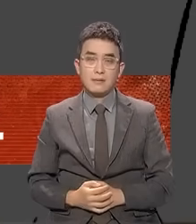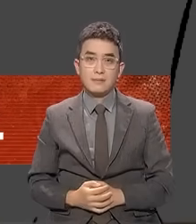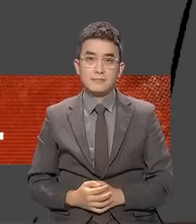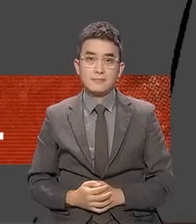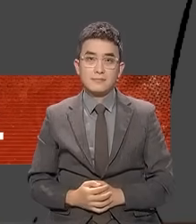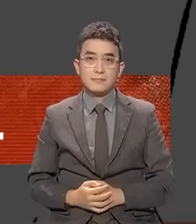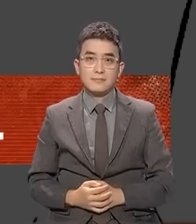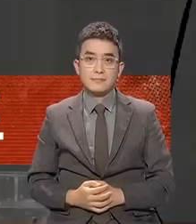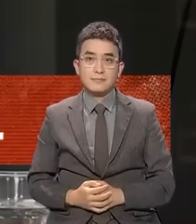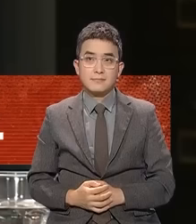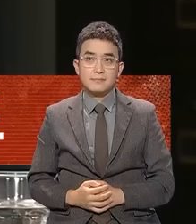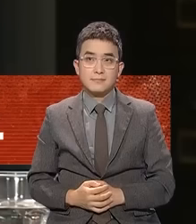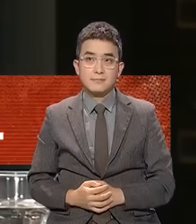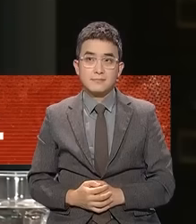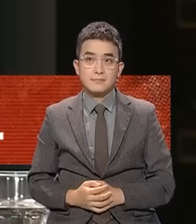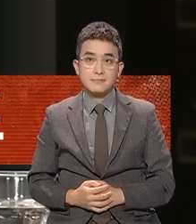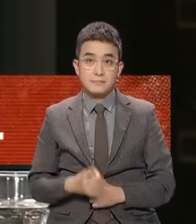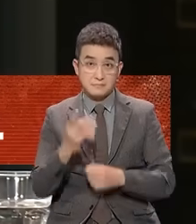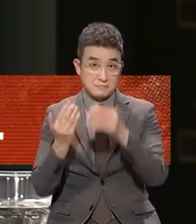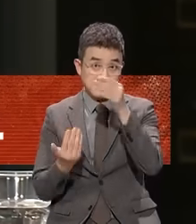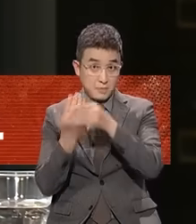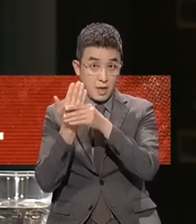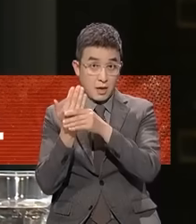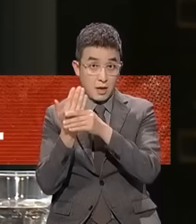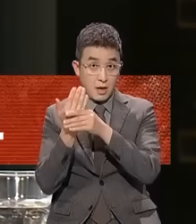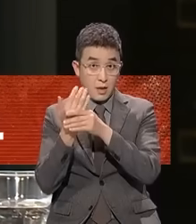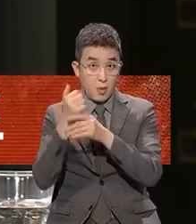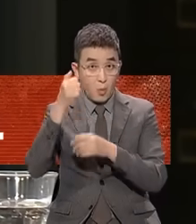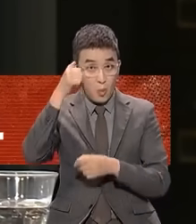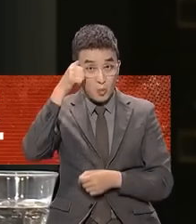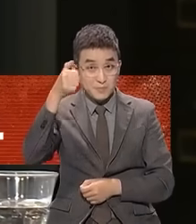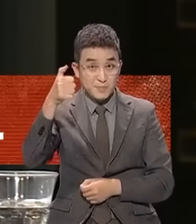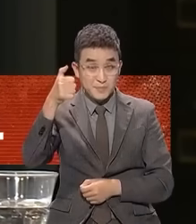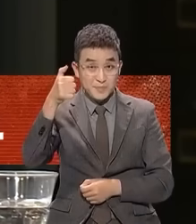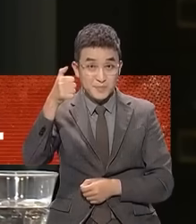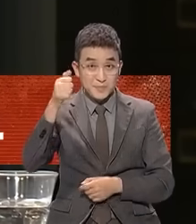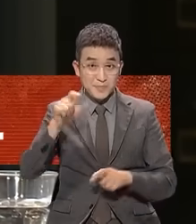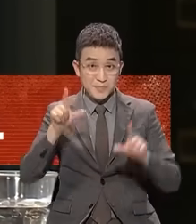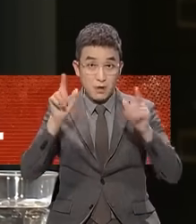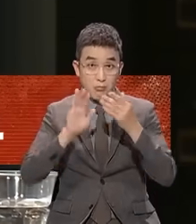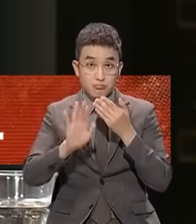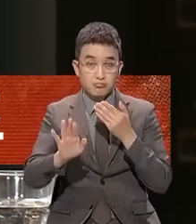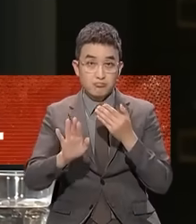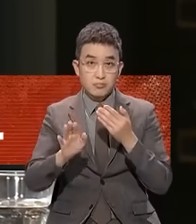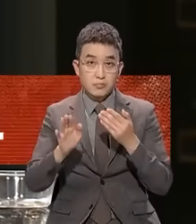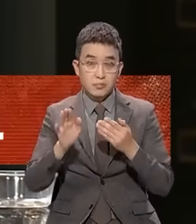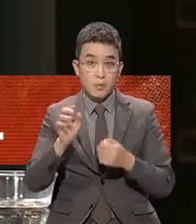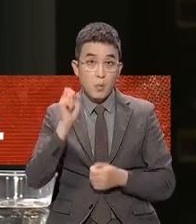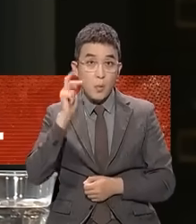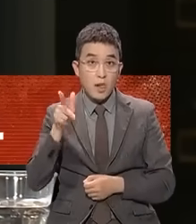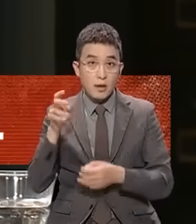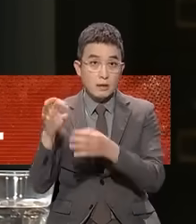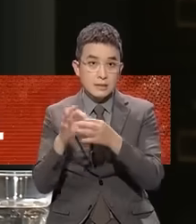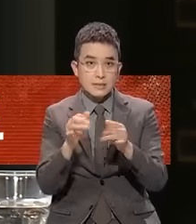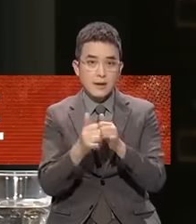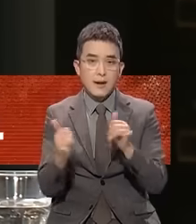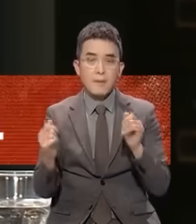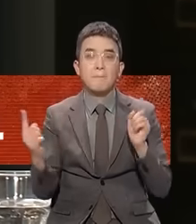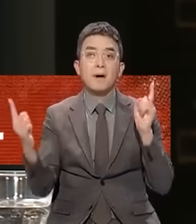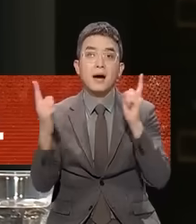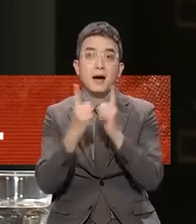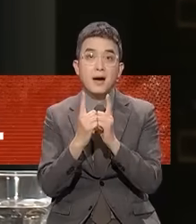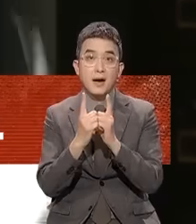자, 아무튼 들으신 것처럼 저 사건 벌어진 지 50여일 만에 호텔 관계자와 대면을 했다고 해요.